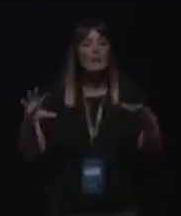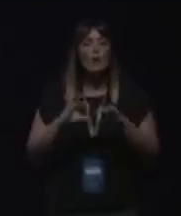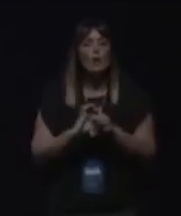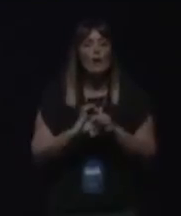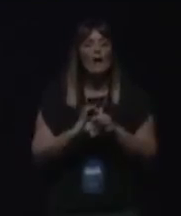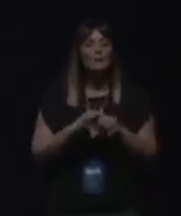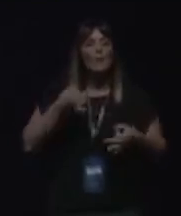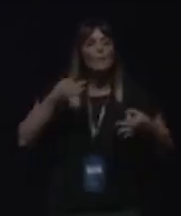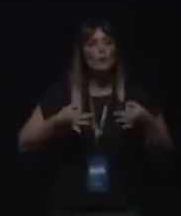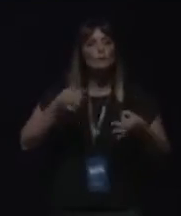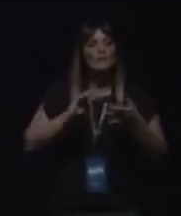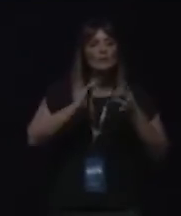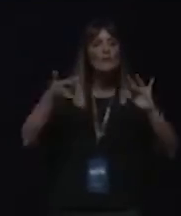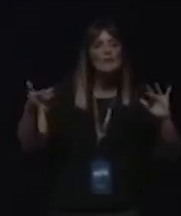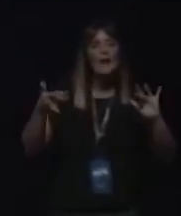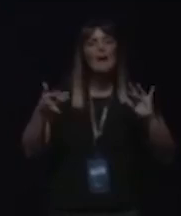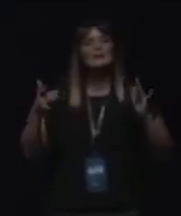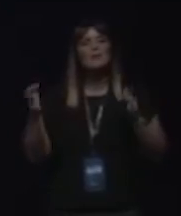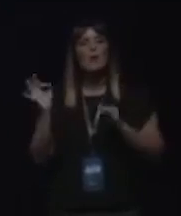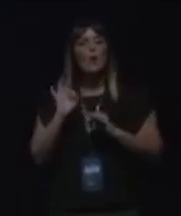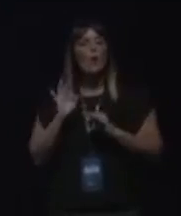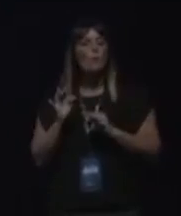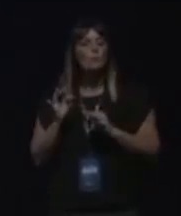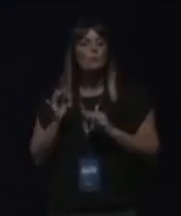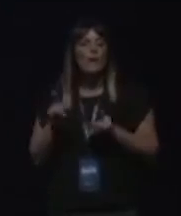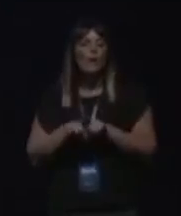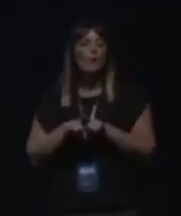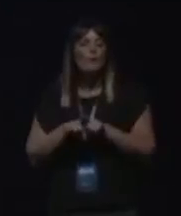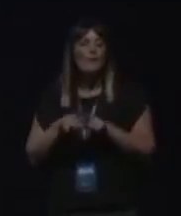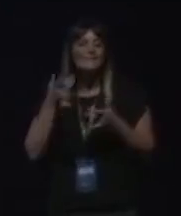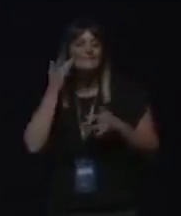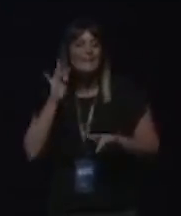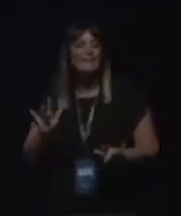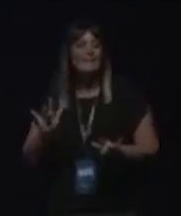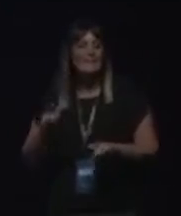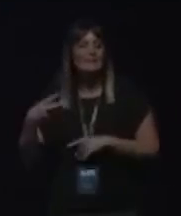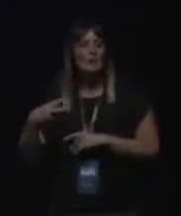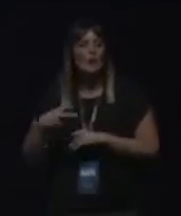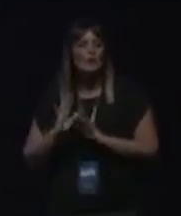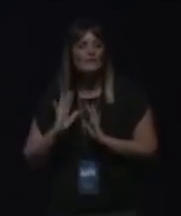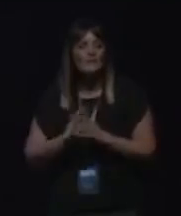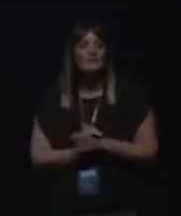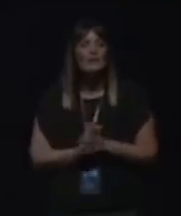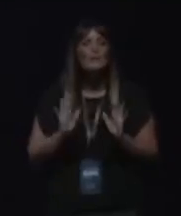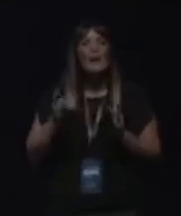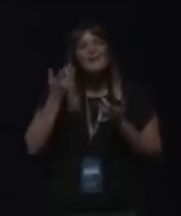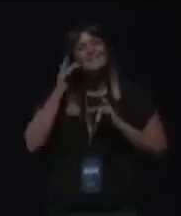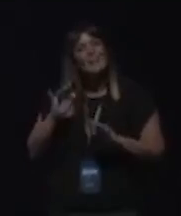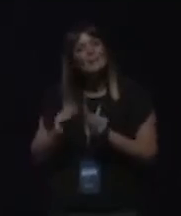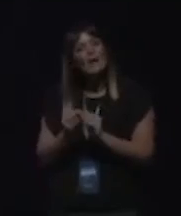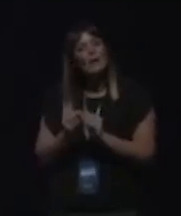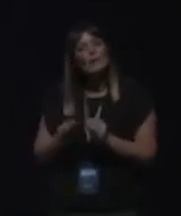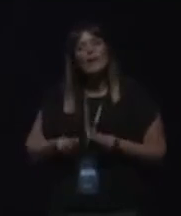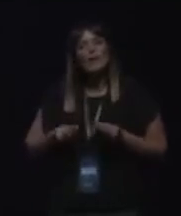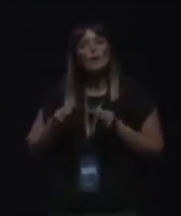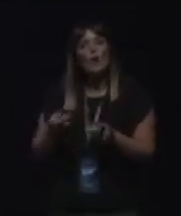l'hanno fatto sulla semplificazione delle notificazioni, ma in che modo hanno creduto di poter semplificare? Non dando